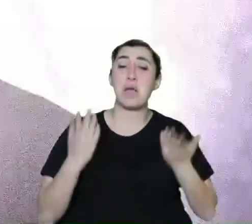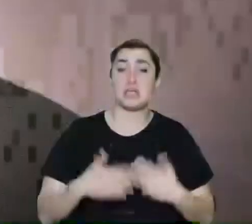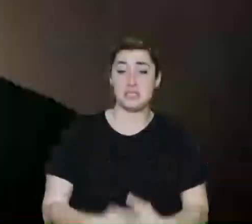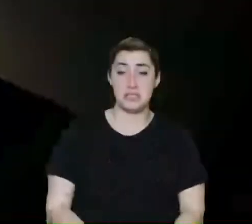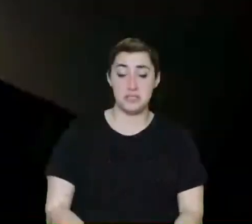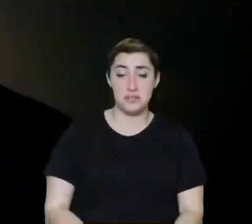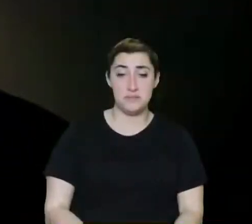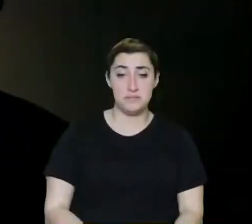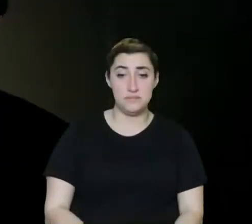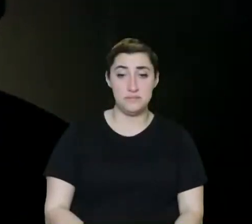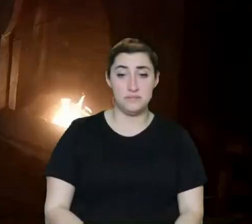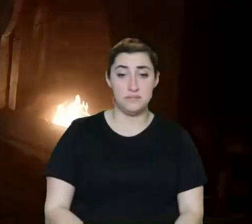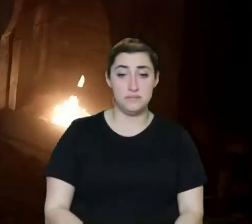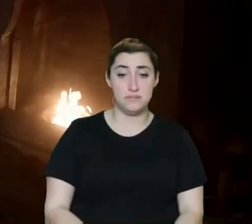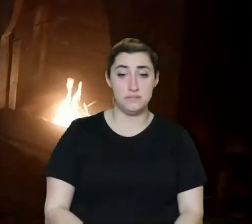kapısına.